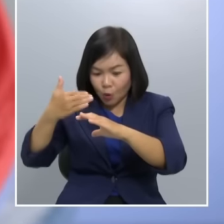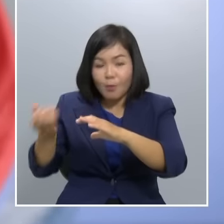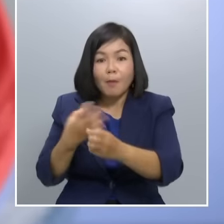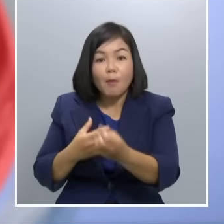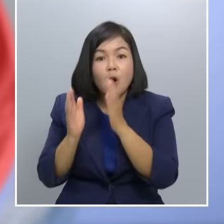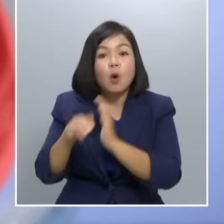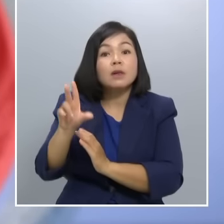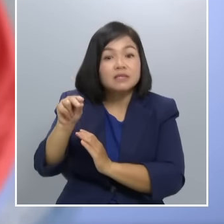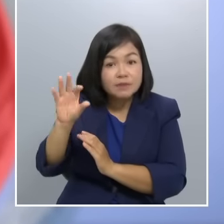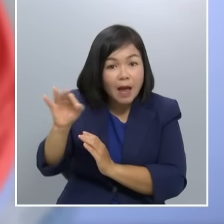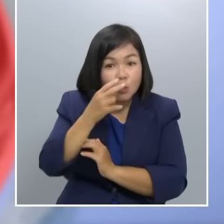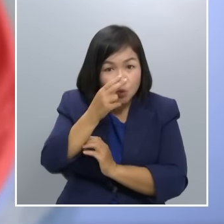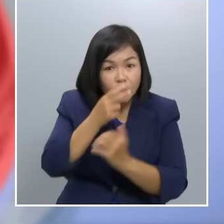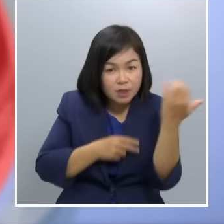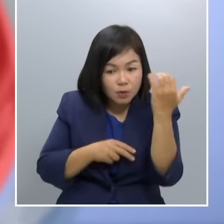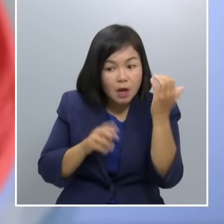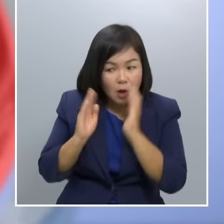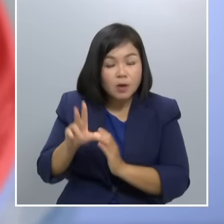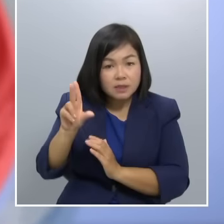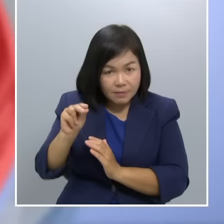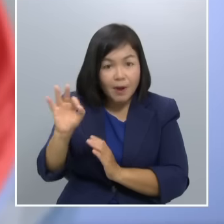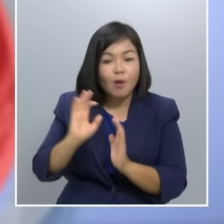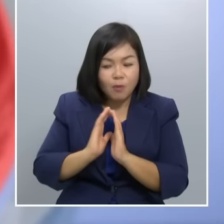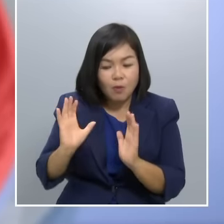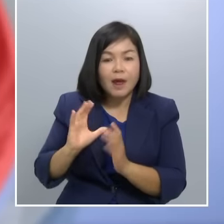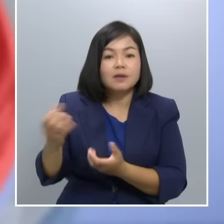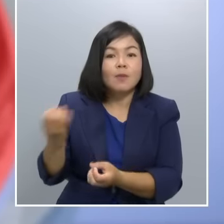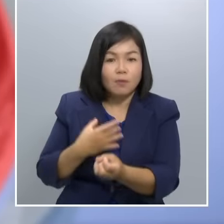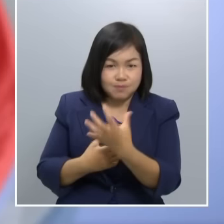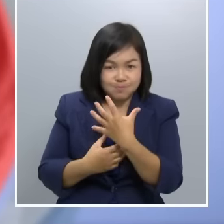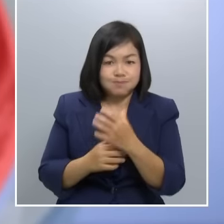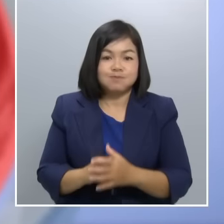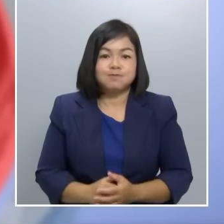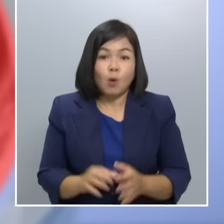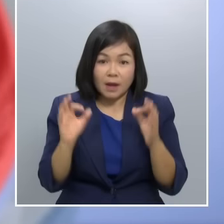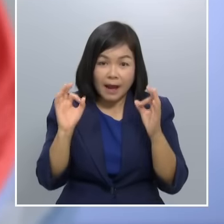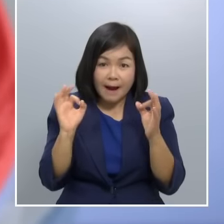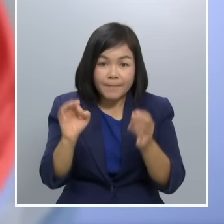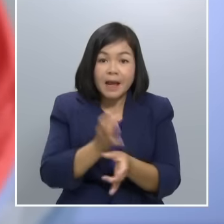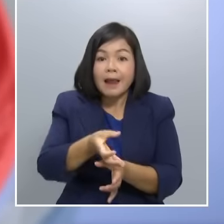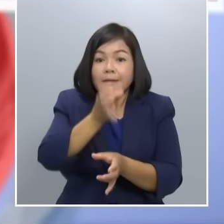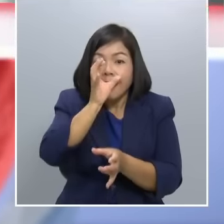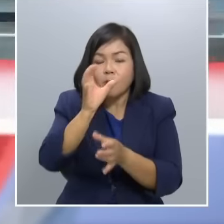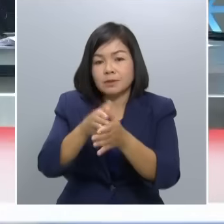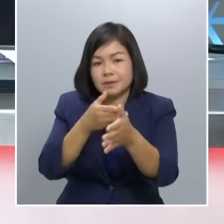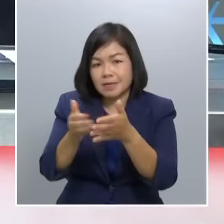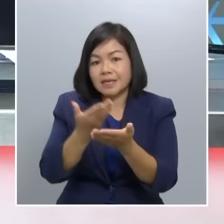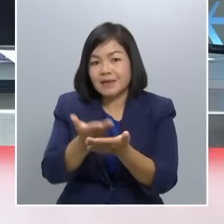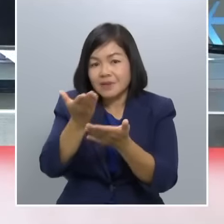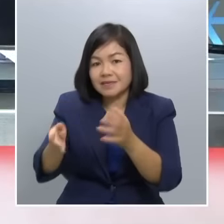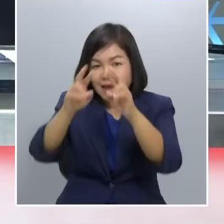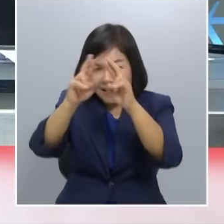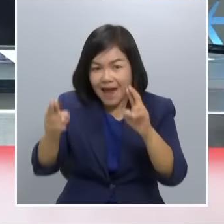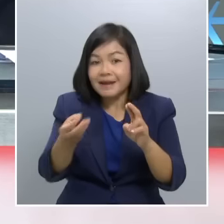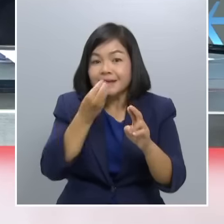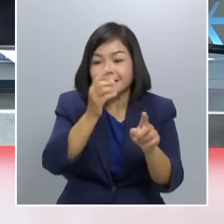มา 3ครับมาดูรายการอยู่ขอบคุณนะครับค่ะอ้าโอเคนะครับก็ใครที่ดื่มเข้าไปแถว